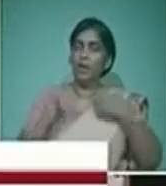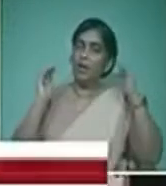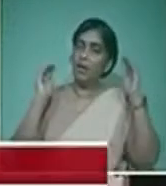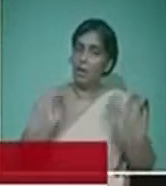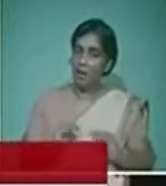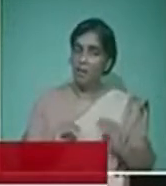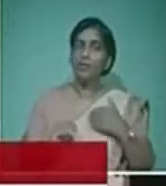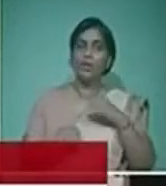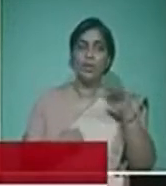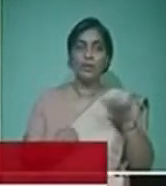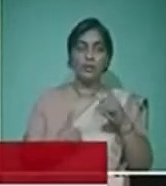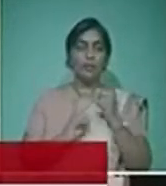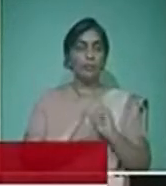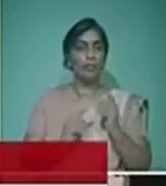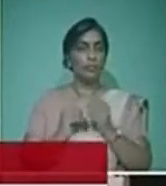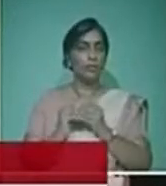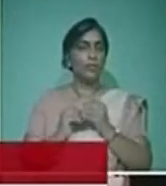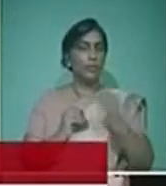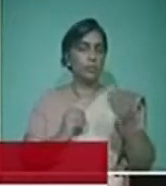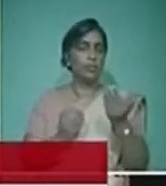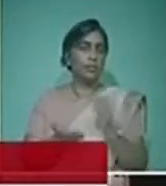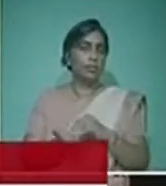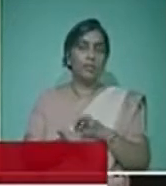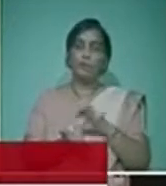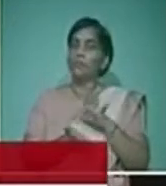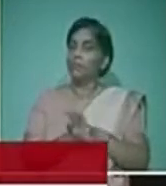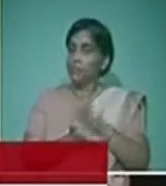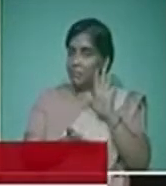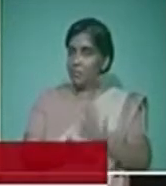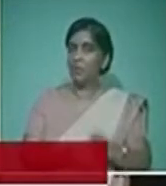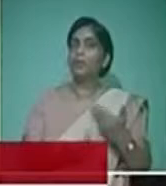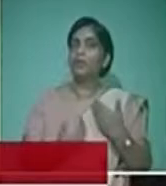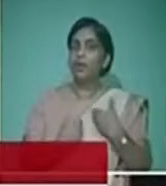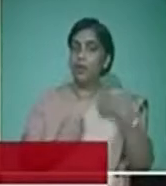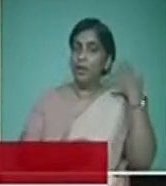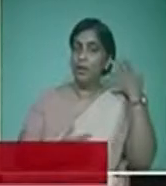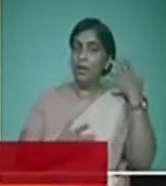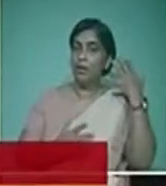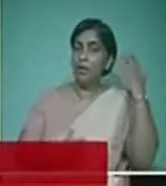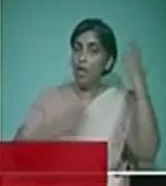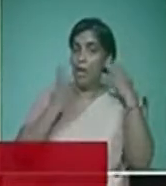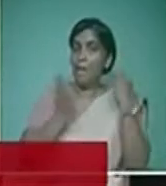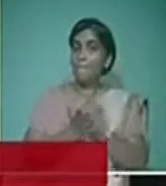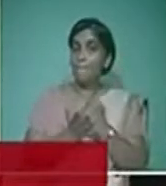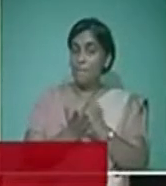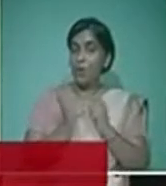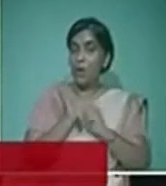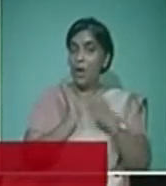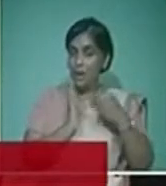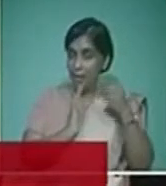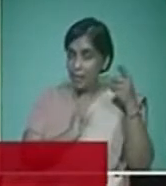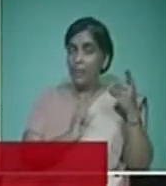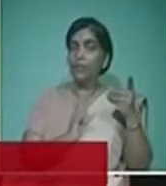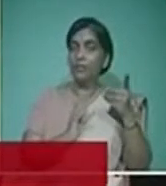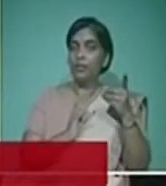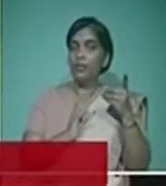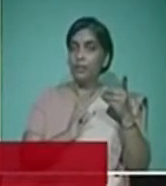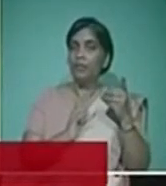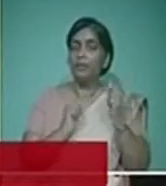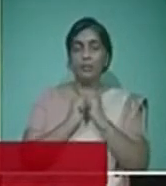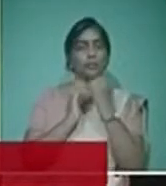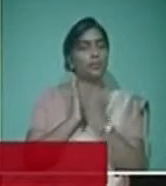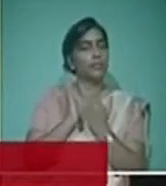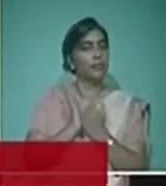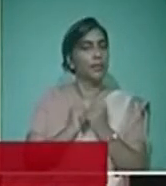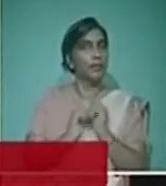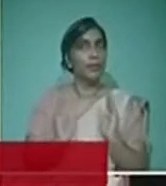සහ සමාජ ස්ථාවරභාවය ප්‍රතිස්ථාපනය කිරීම සඳහා ලෝක බැංකු ණය යටතේ වැඩ සටහන්